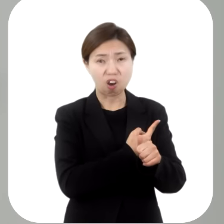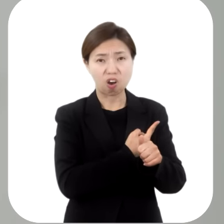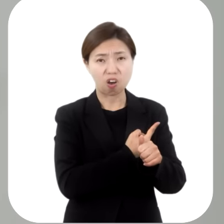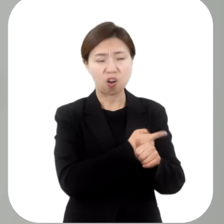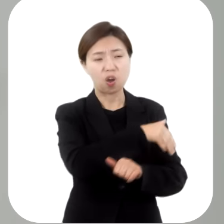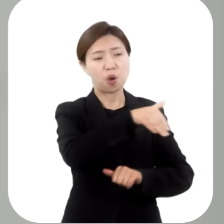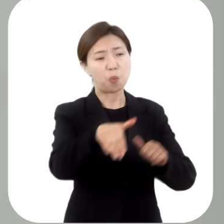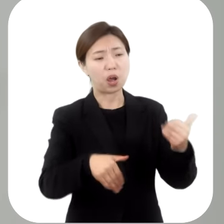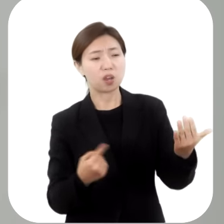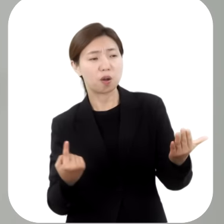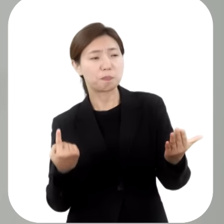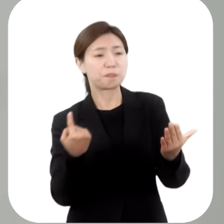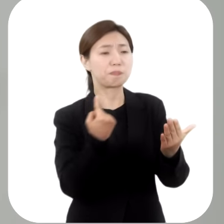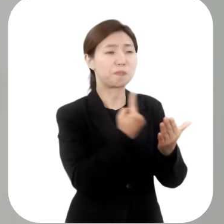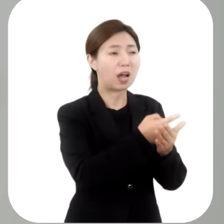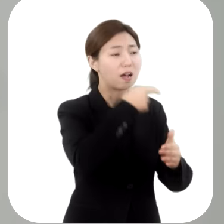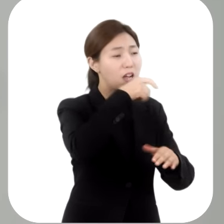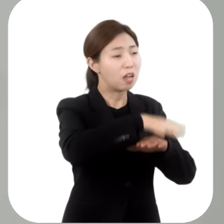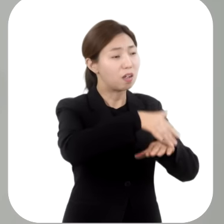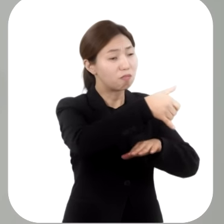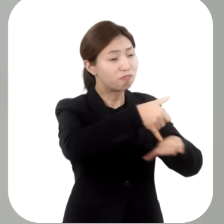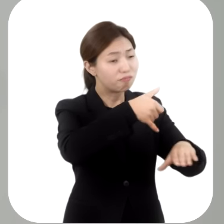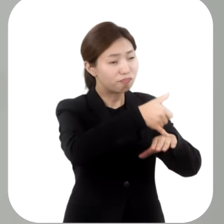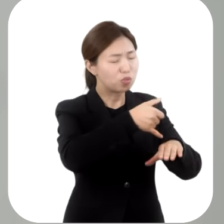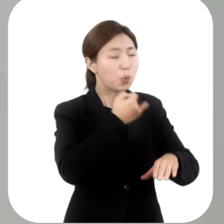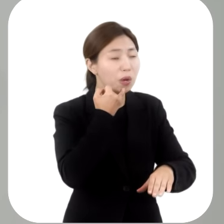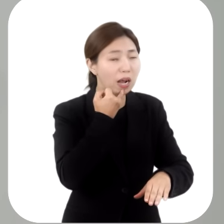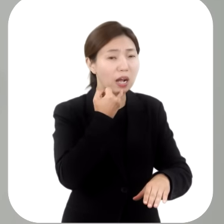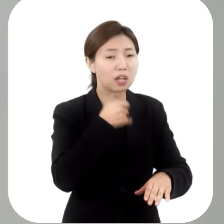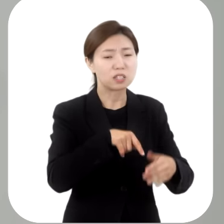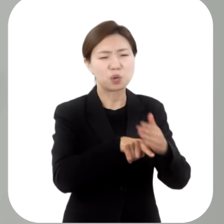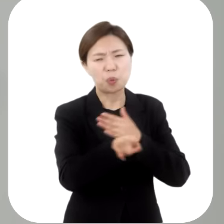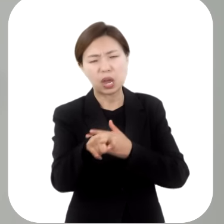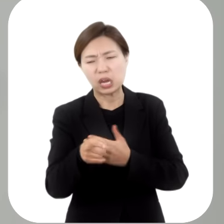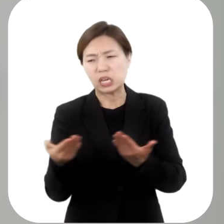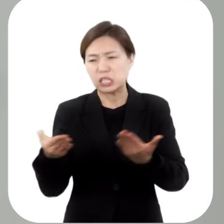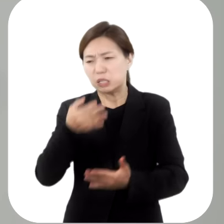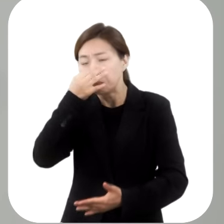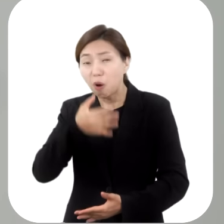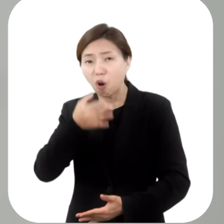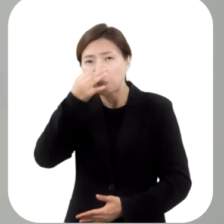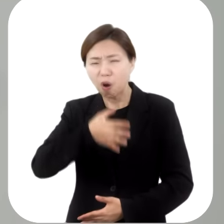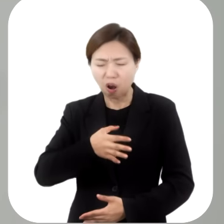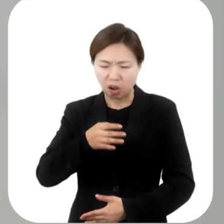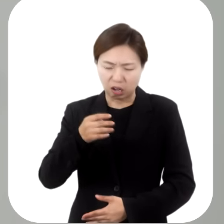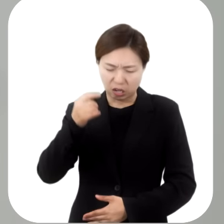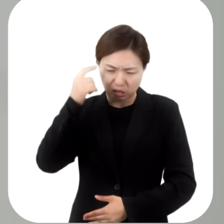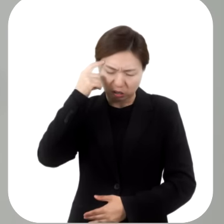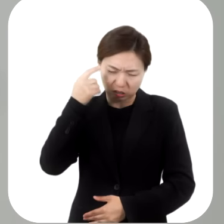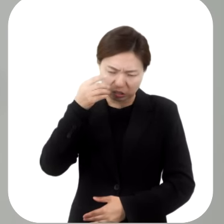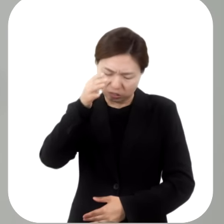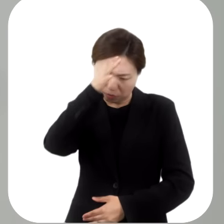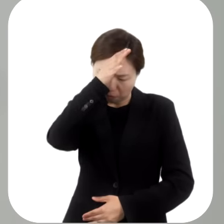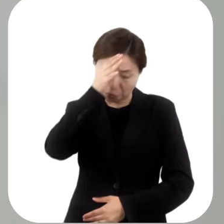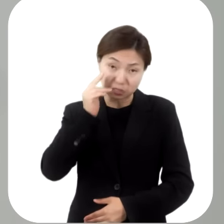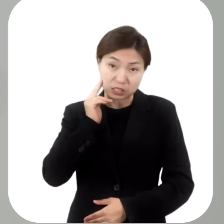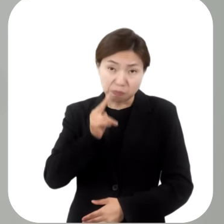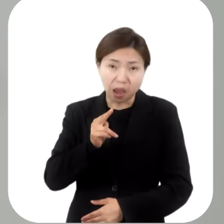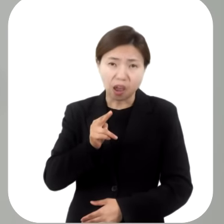자연 속에서 농사 짓는 일 같은 거는 괜찮은데 그 외에는 좀 어렵다.